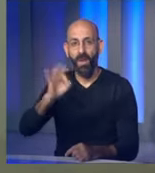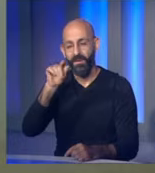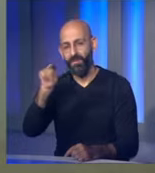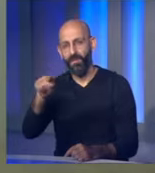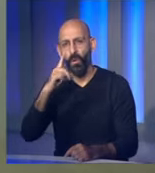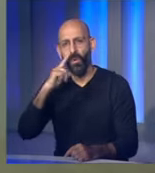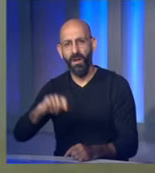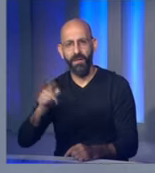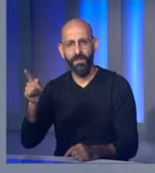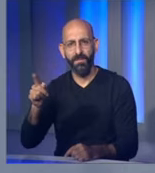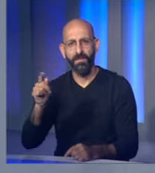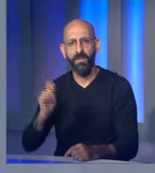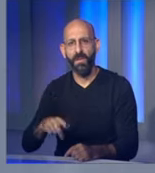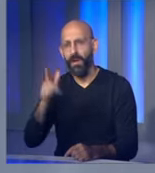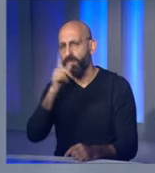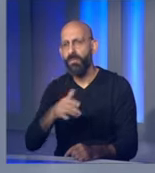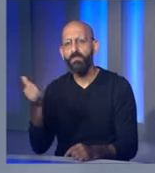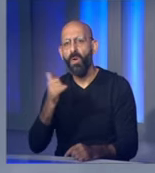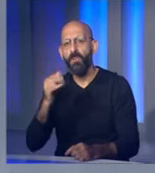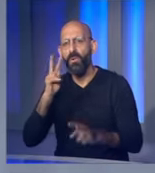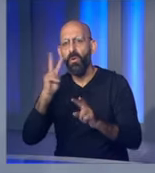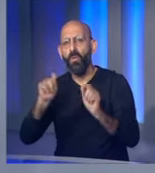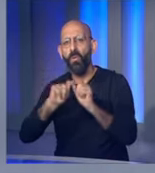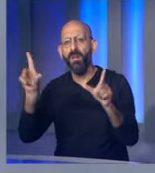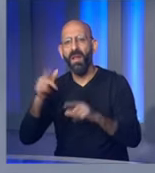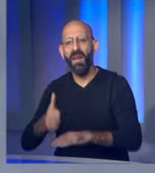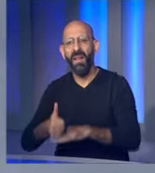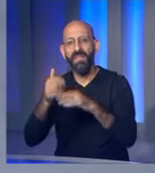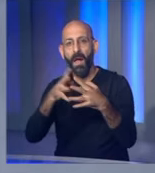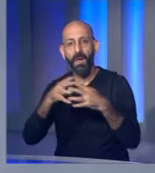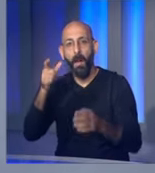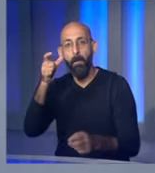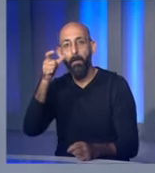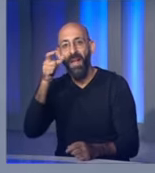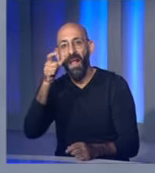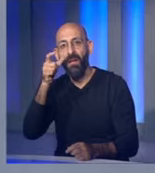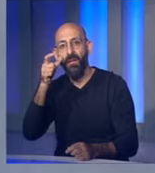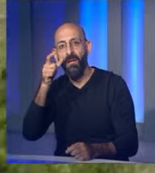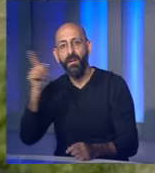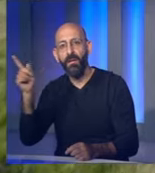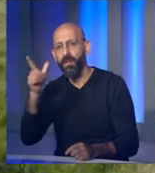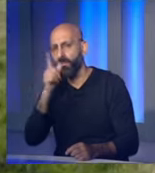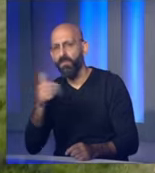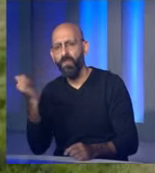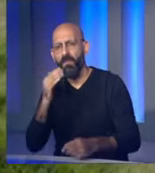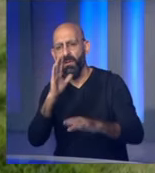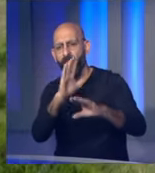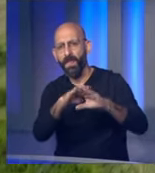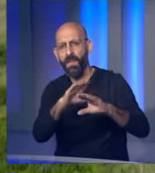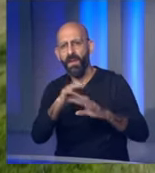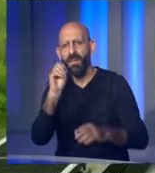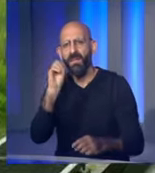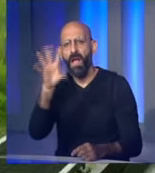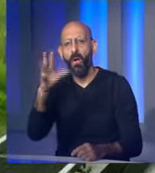دونالد ترامب للبيت الابيض في يناير وفي دفعه معنويه للبلاد المحاصره اعطى الرئيس الامريكي جو بايدن